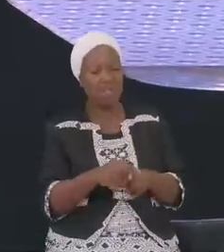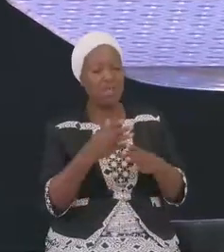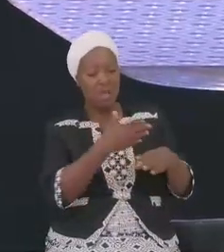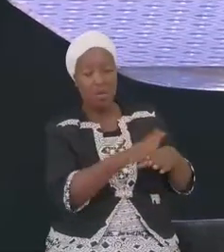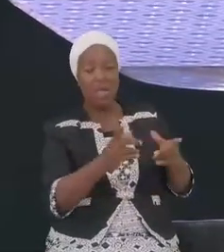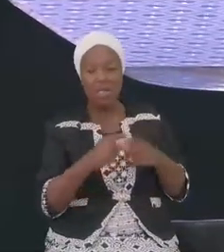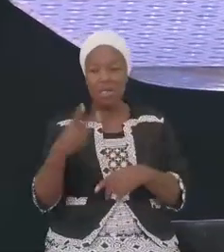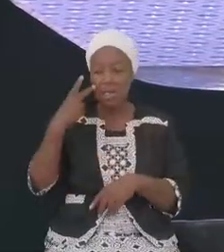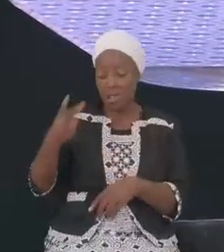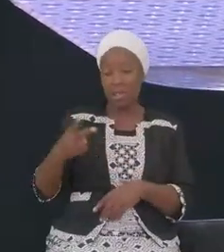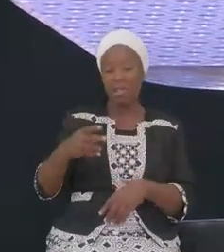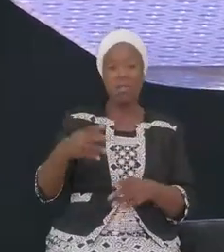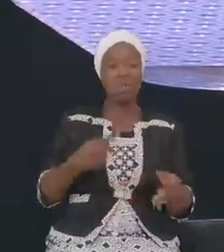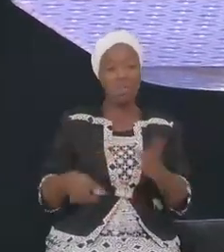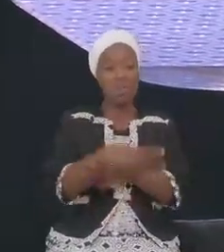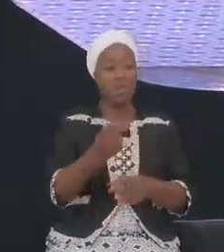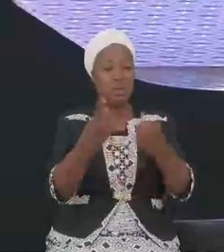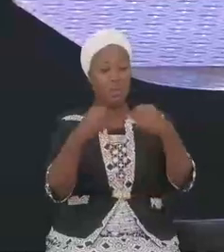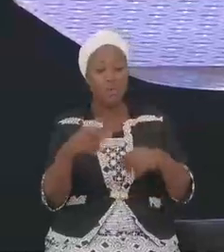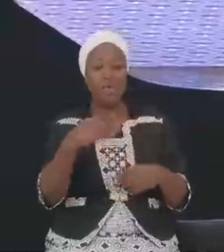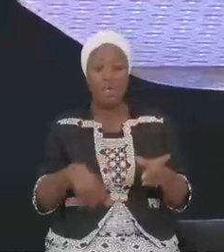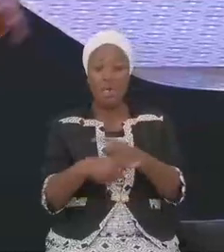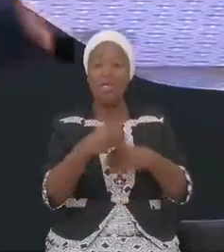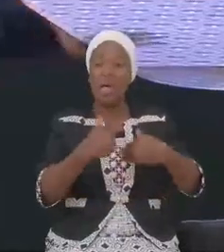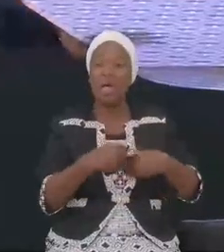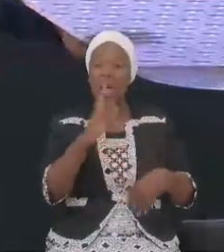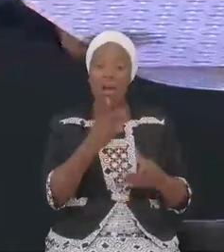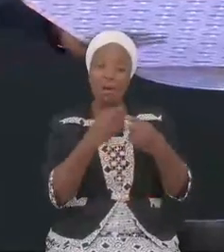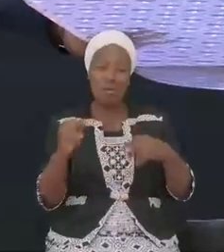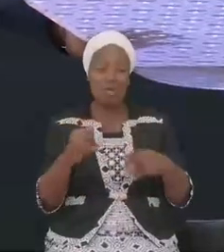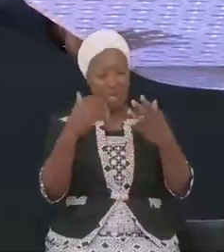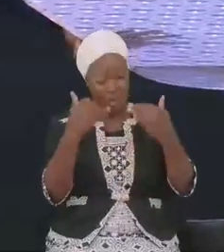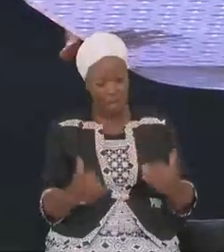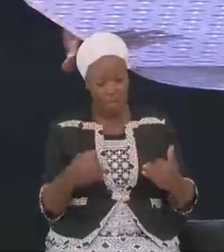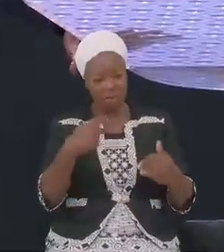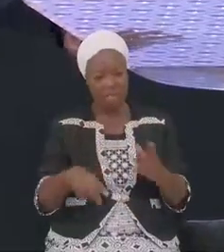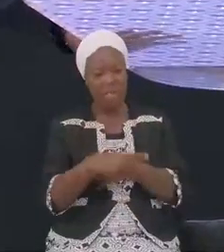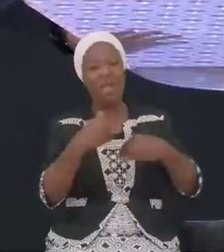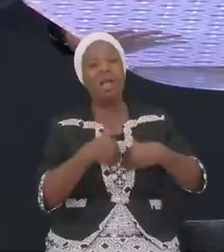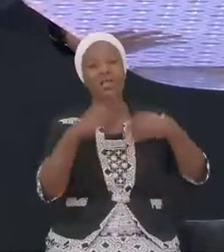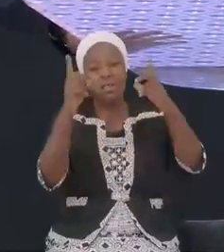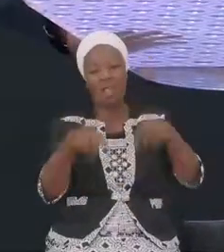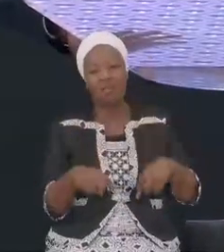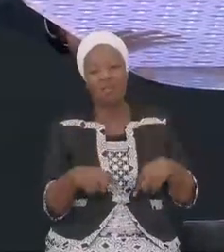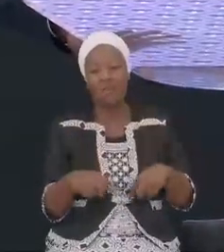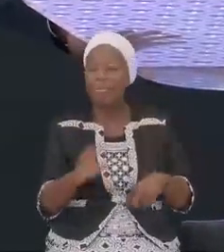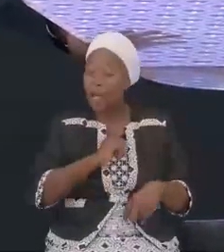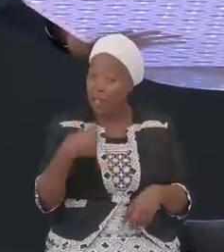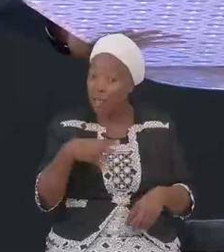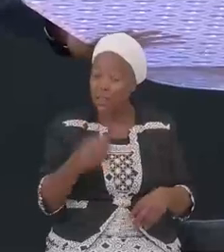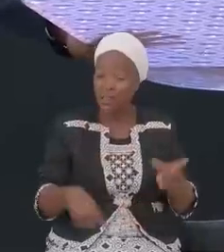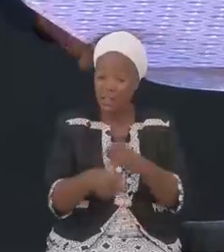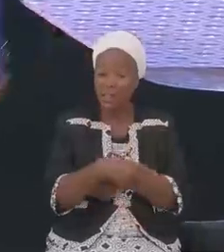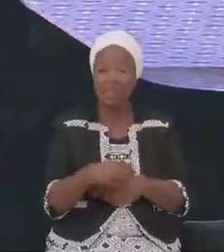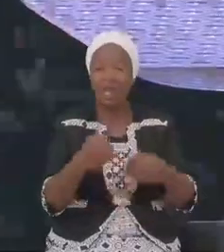dire, voici les jours viennent. Et les jours viendront. Maintenant, les jours sont déjà venus. Les jours sont maintenant